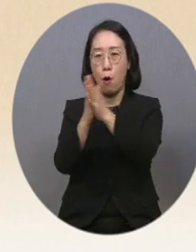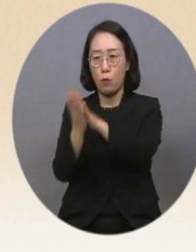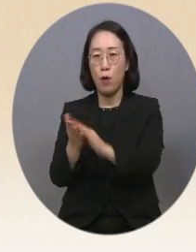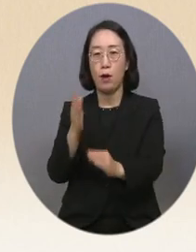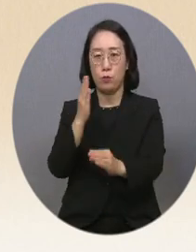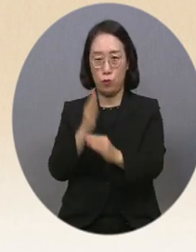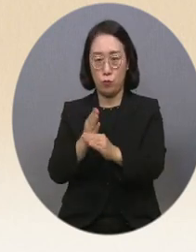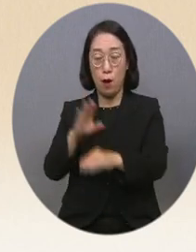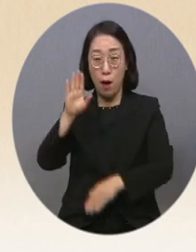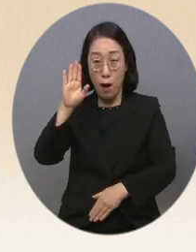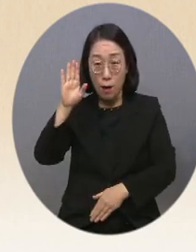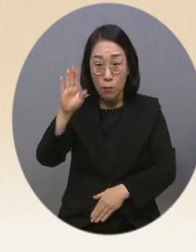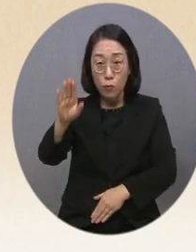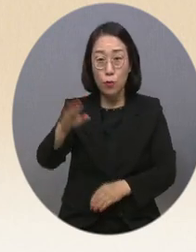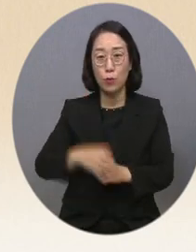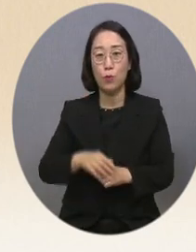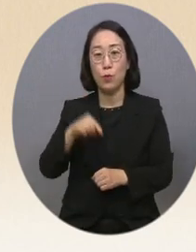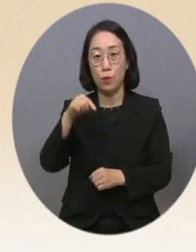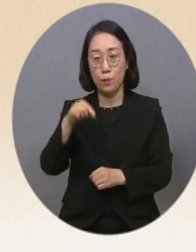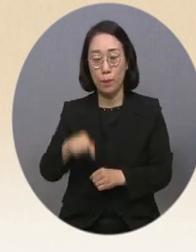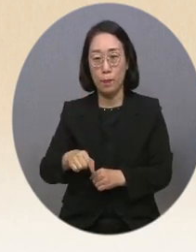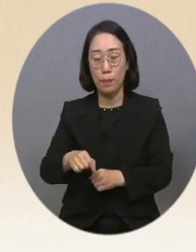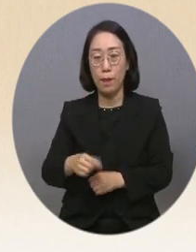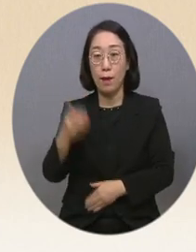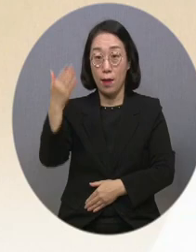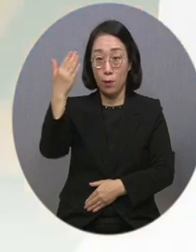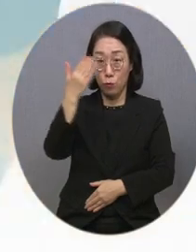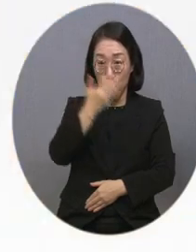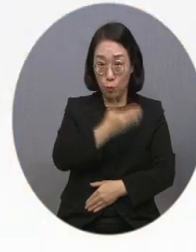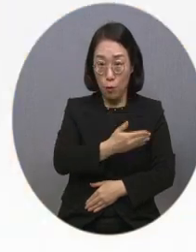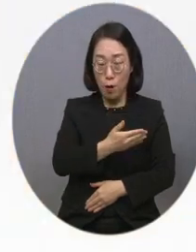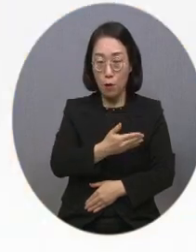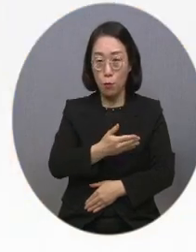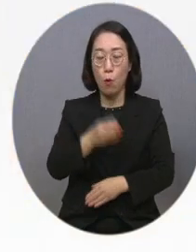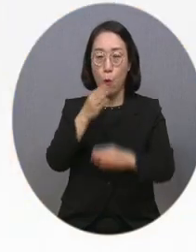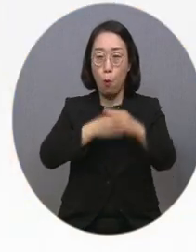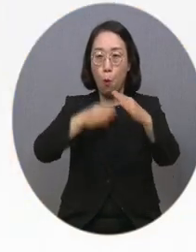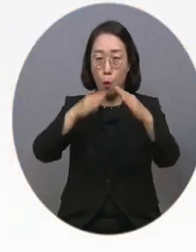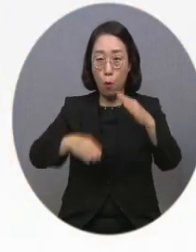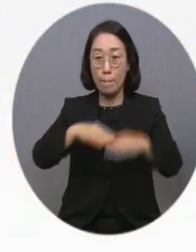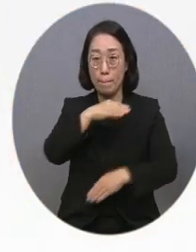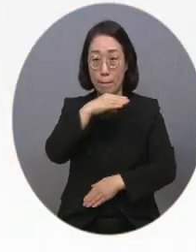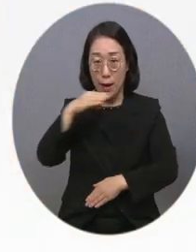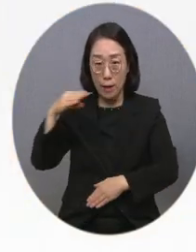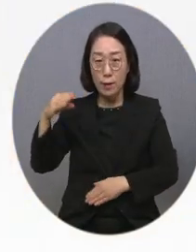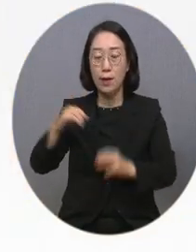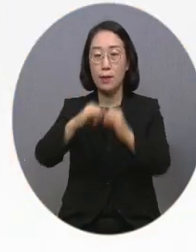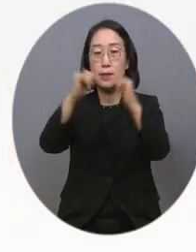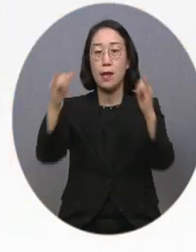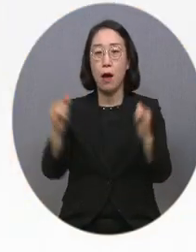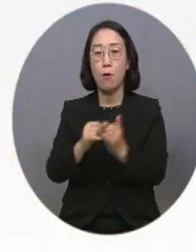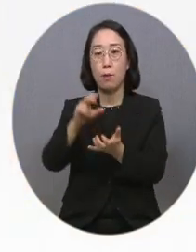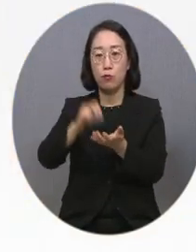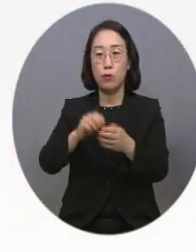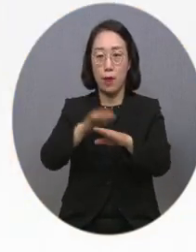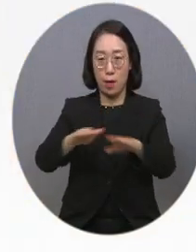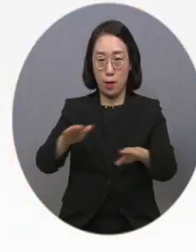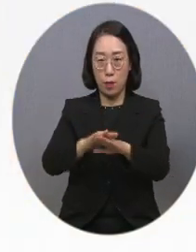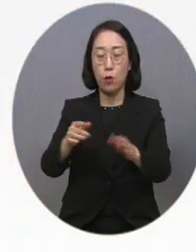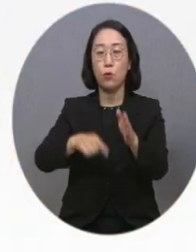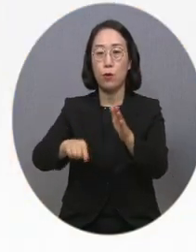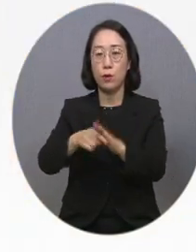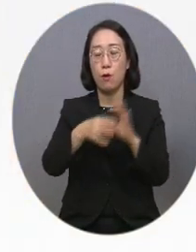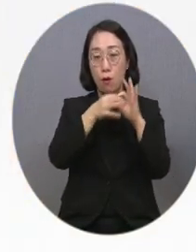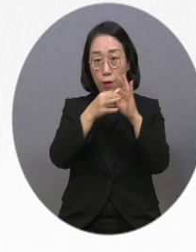앞으로도 사랑의 열매는 투명성과 공정성을 기본으로 사회 문제 해결을 위한 새로운 아이디어와